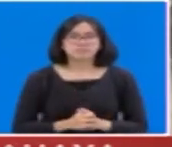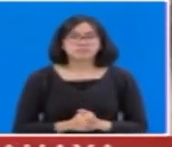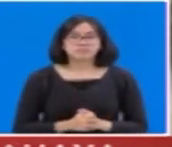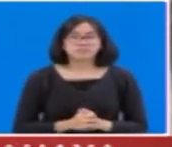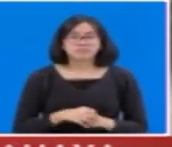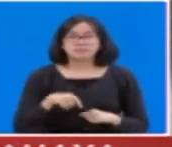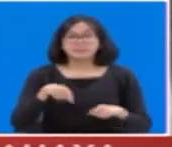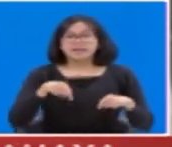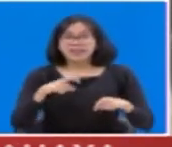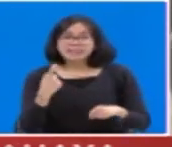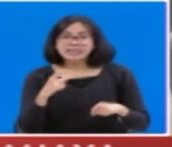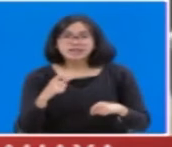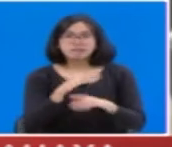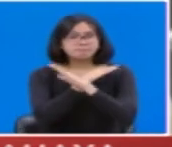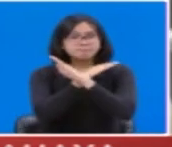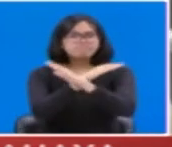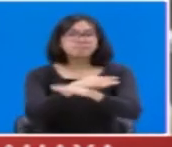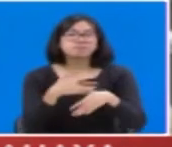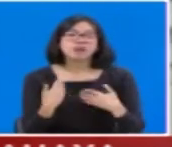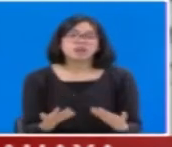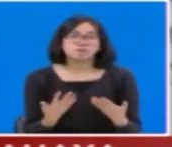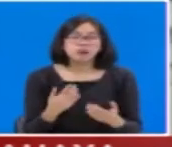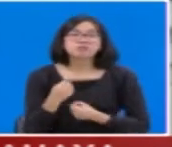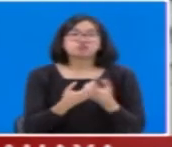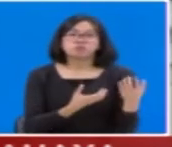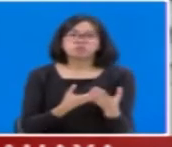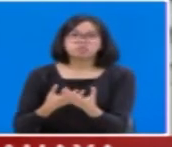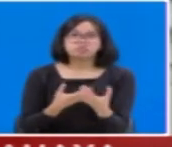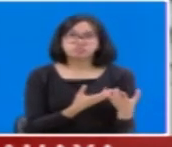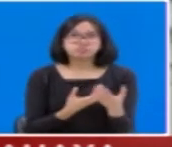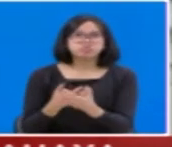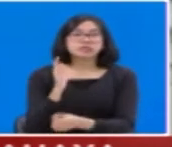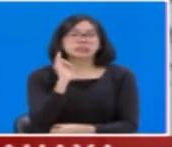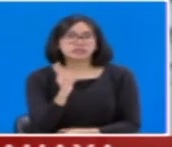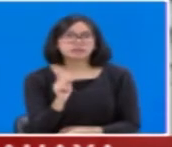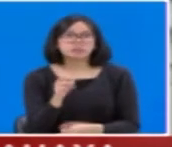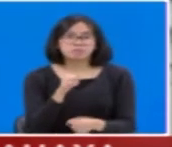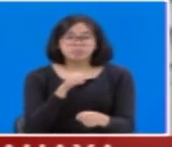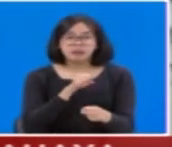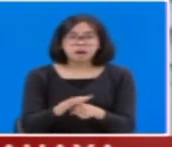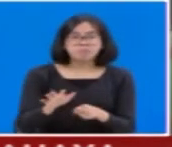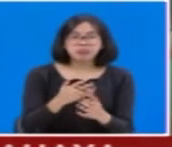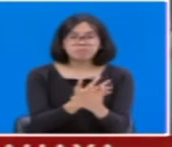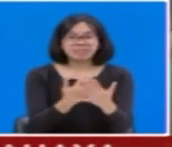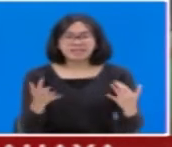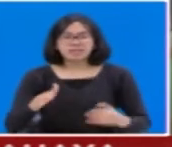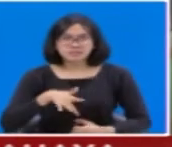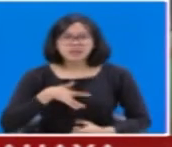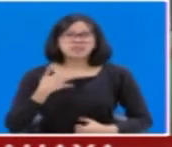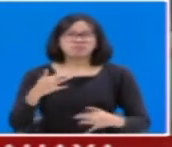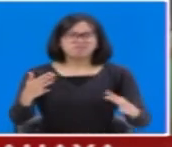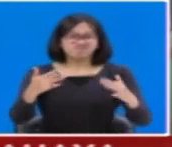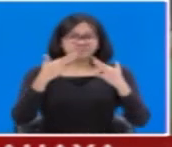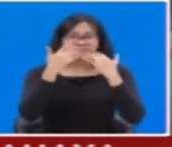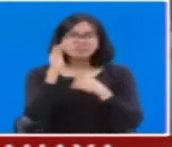kebakaran hutan dan lahan juga terus dilakukan karena dampak kabut asap saat ini masih sangat dirasakan oleh warga